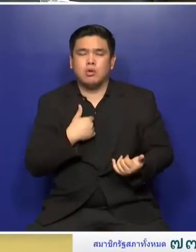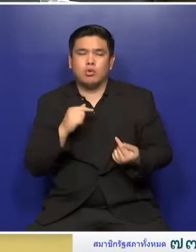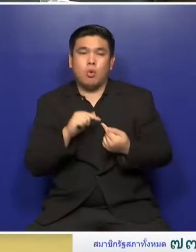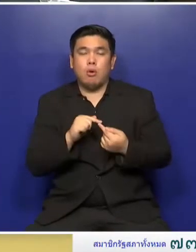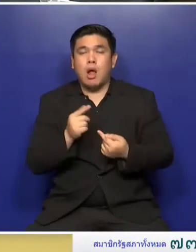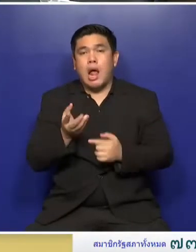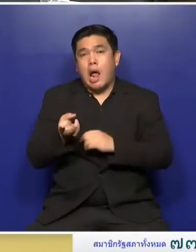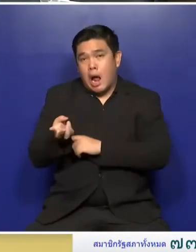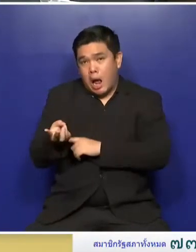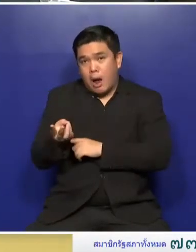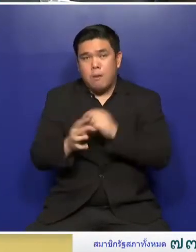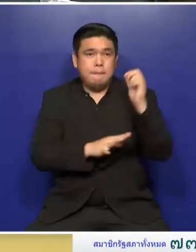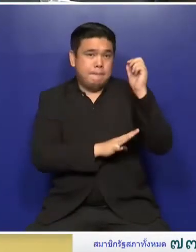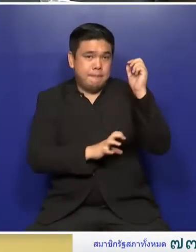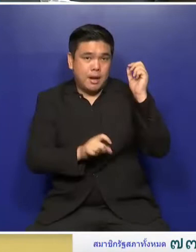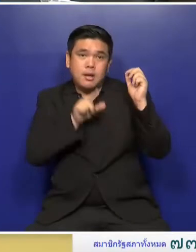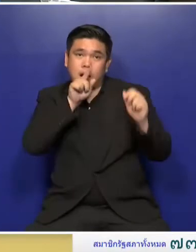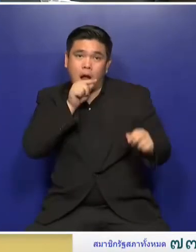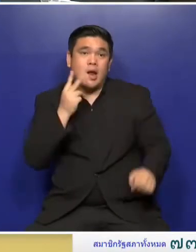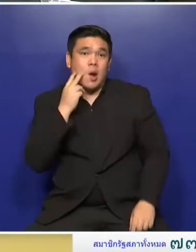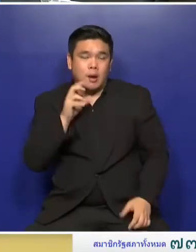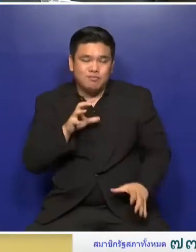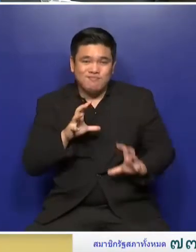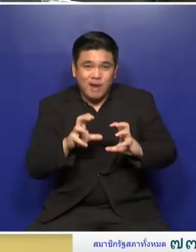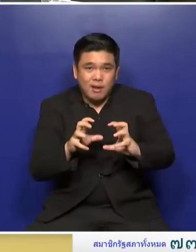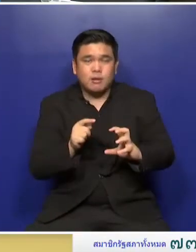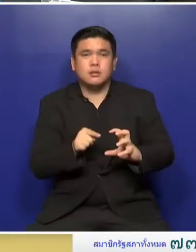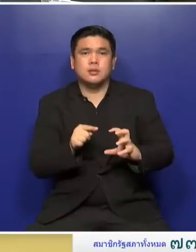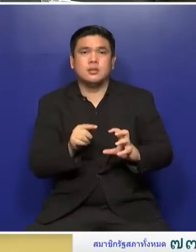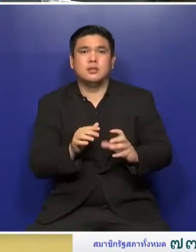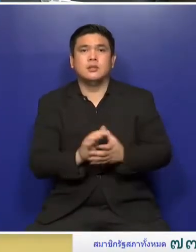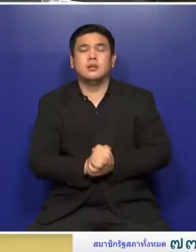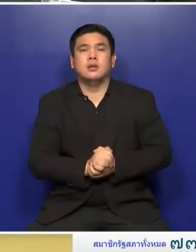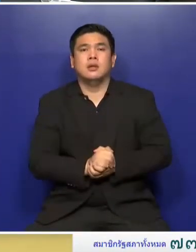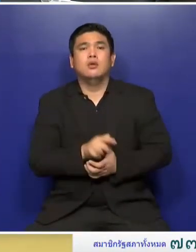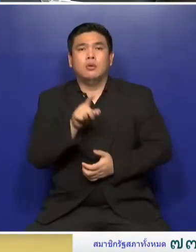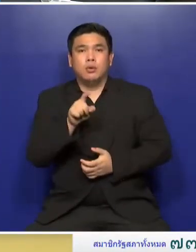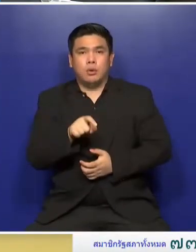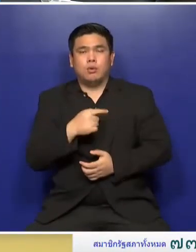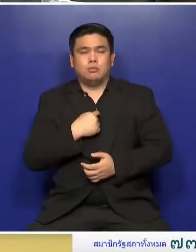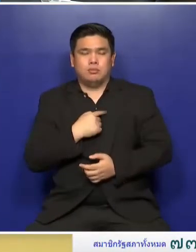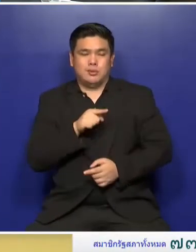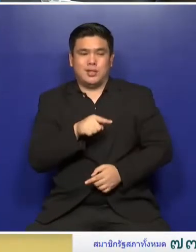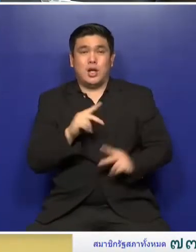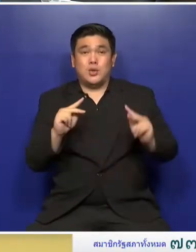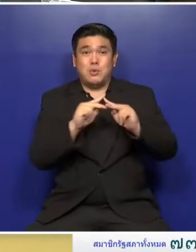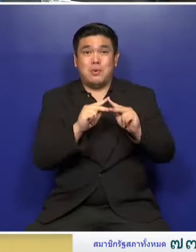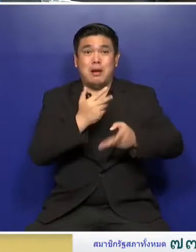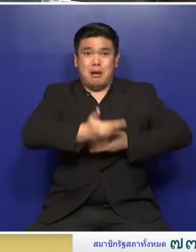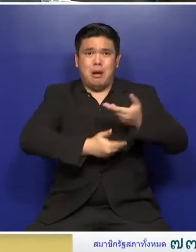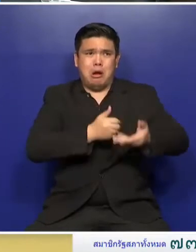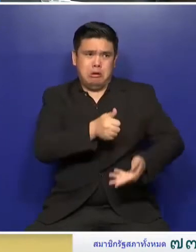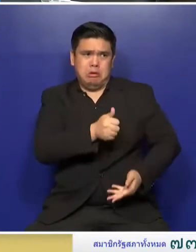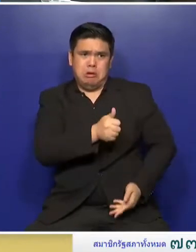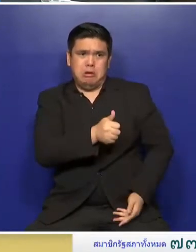มัสำหรง ไ่แ่แ็งนะครับส่เดยนี้แดงใหเหนว่า กระสวงพานนิมีความตื่นตัวผมอยากให